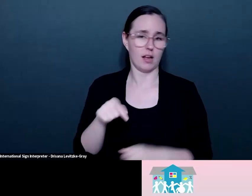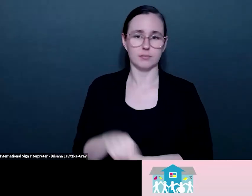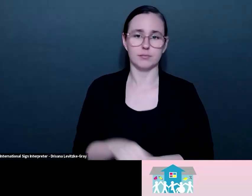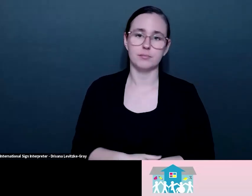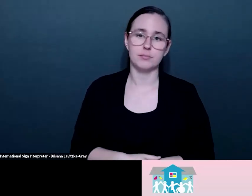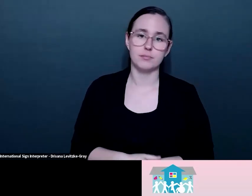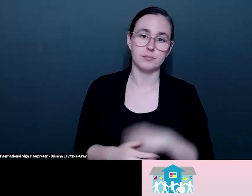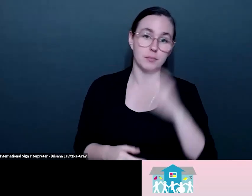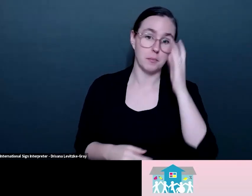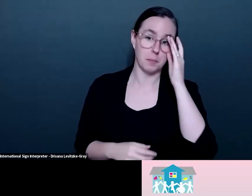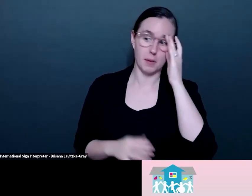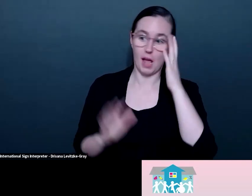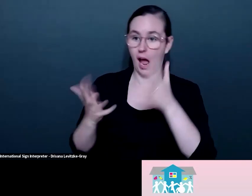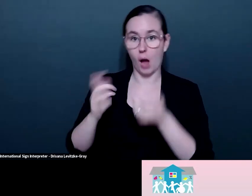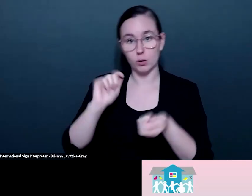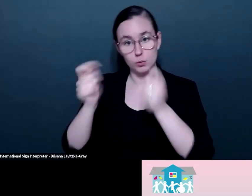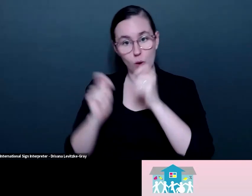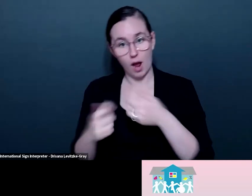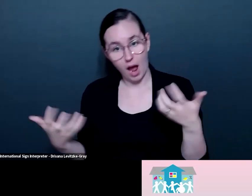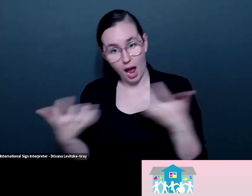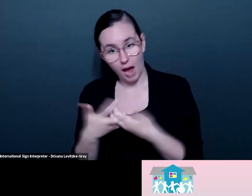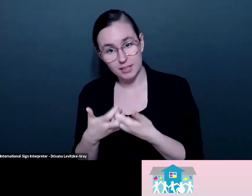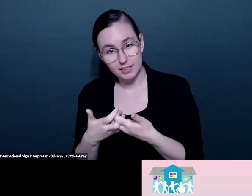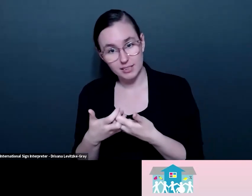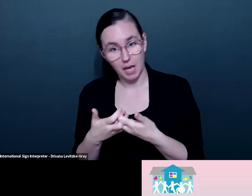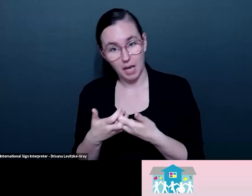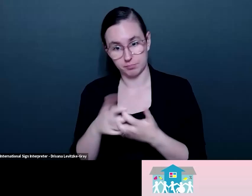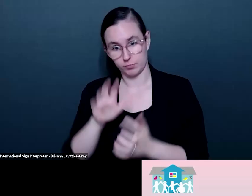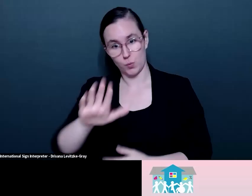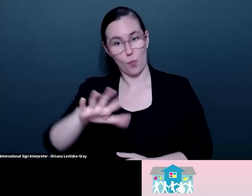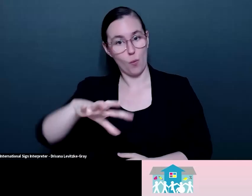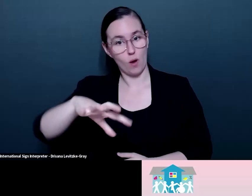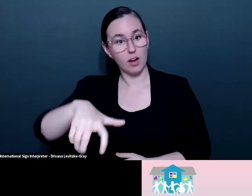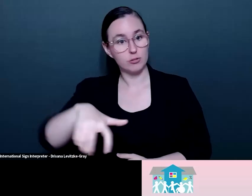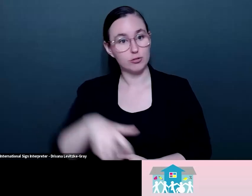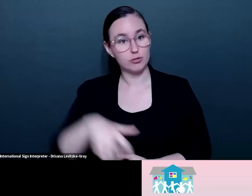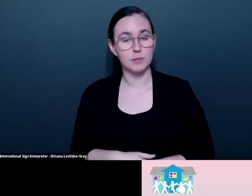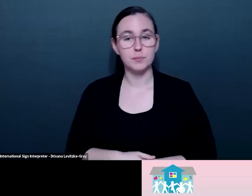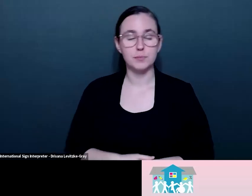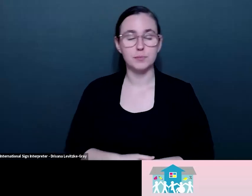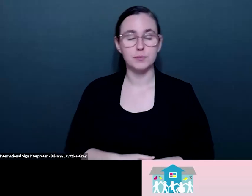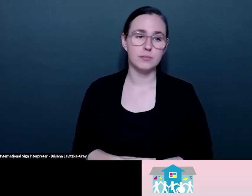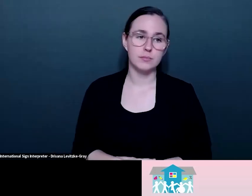s'adapter exactement à la façon dont on pose les questions.